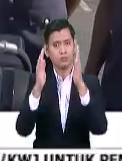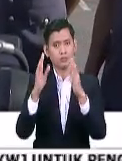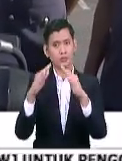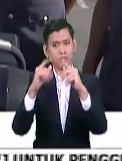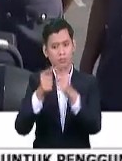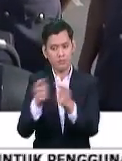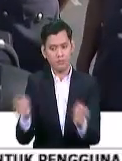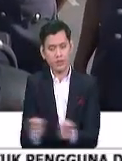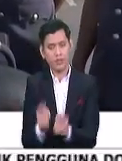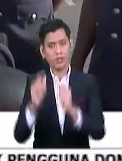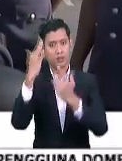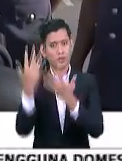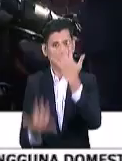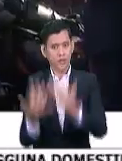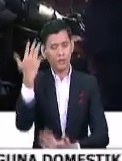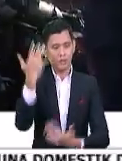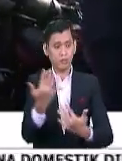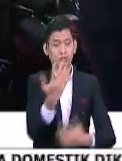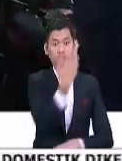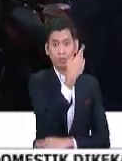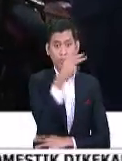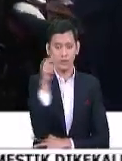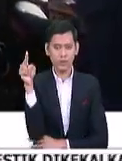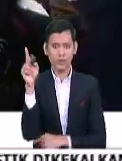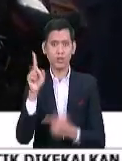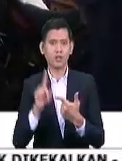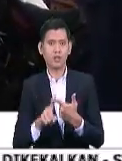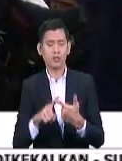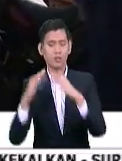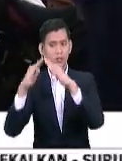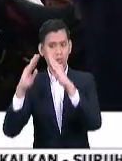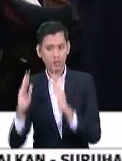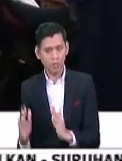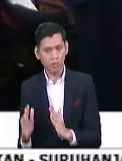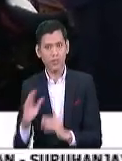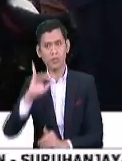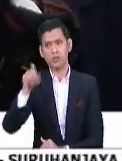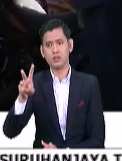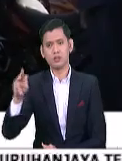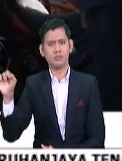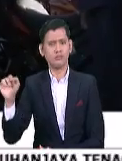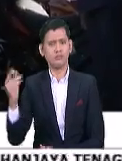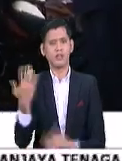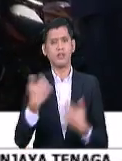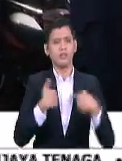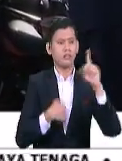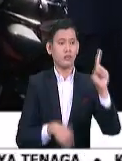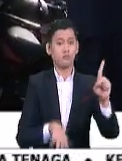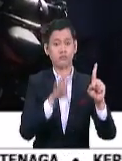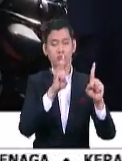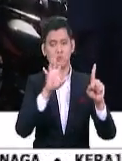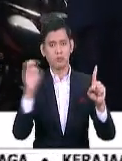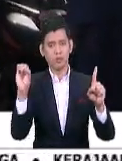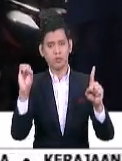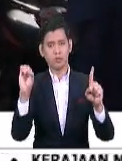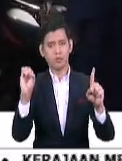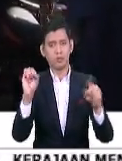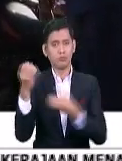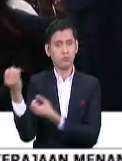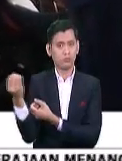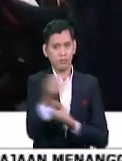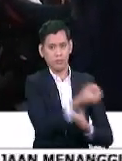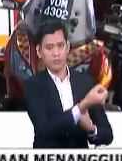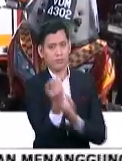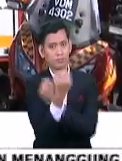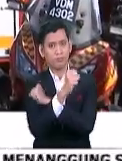kawasan belukar jerami hutan dan kediaman penduduk seramai 180 pegawai dan anggota Bomba kini bersiap